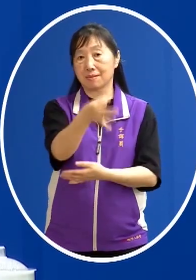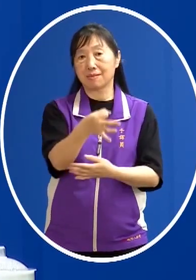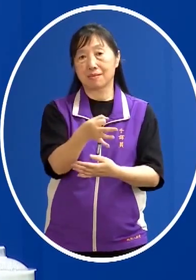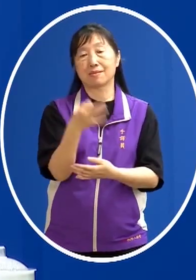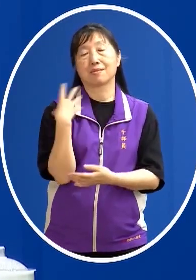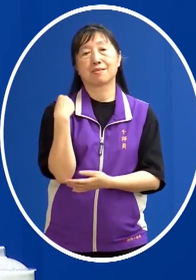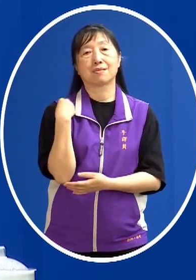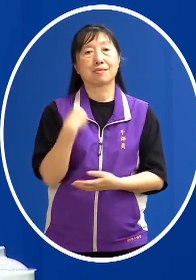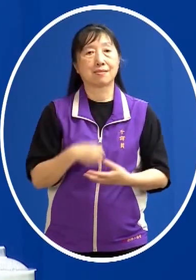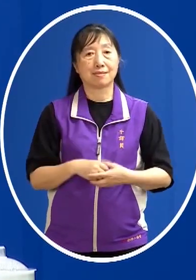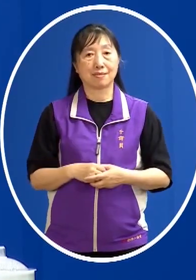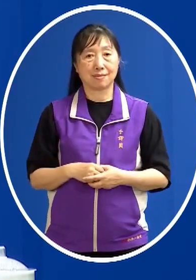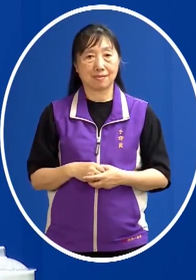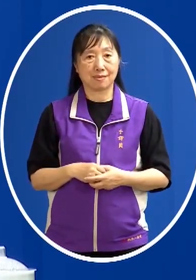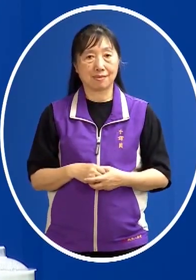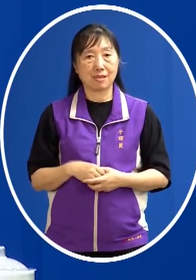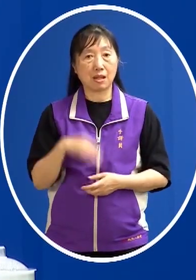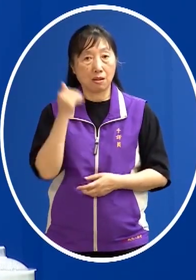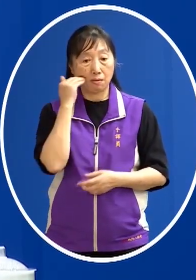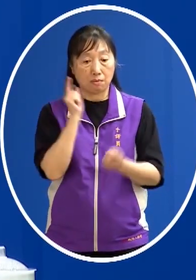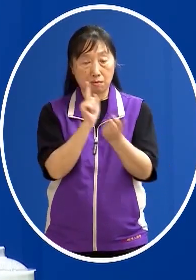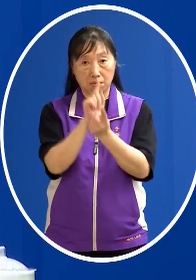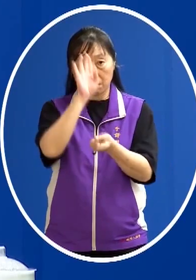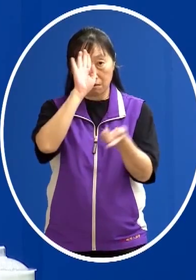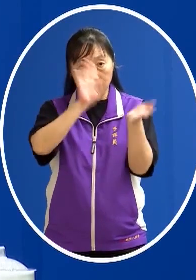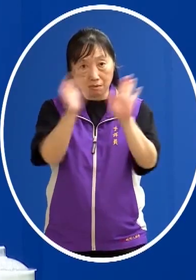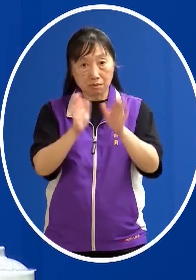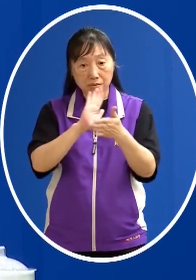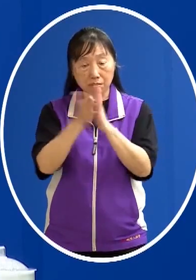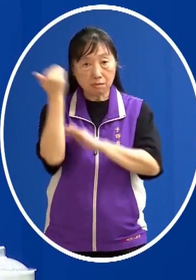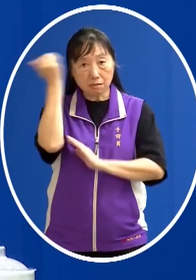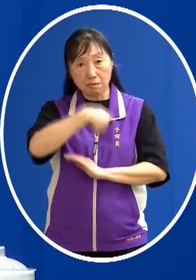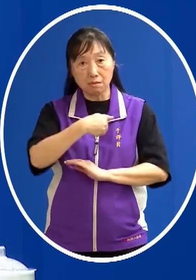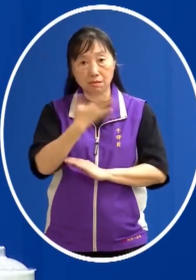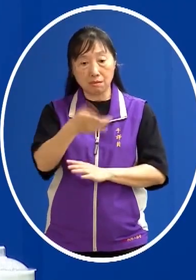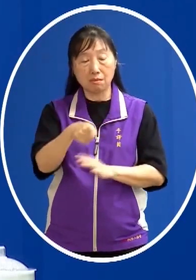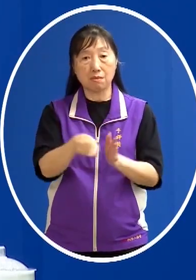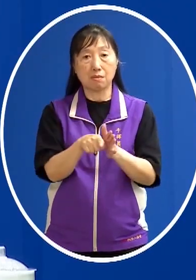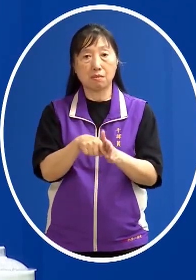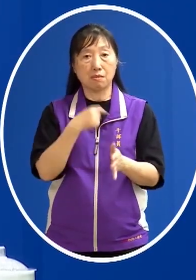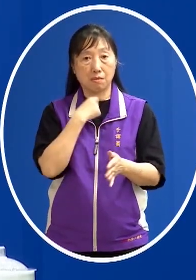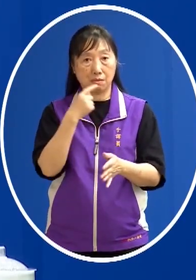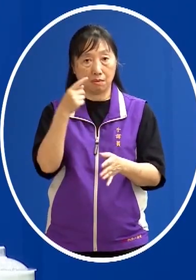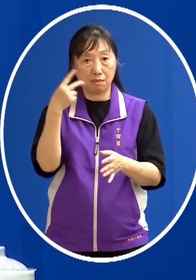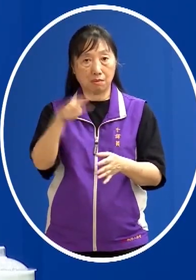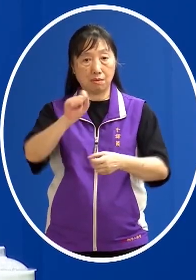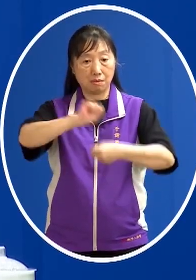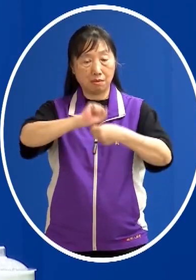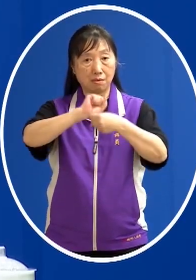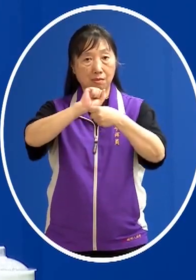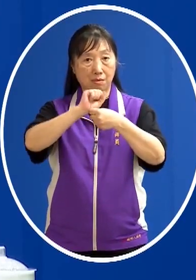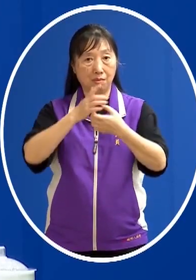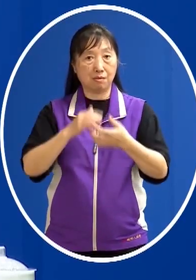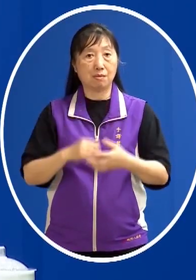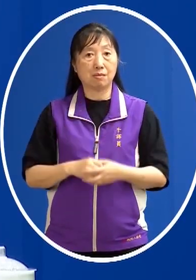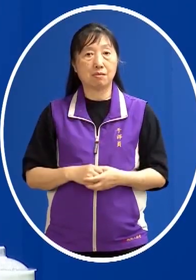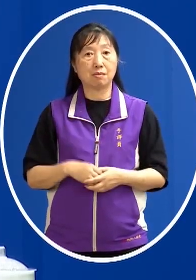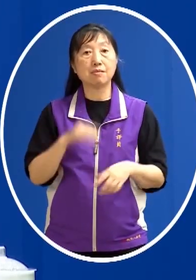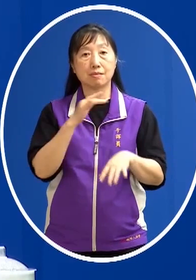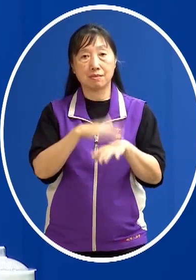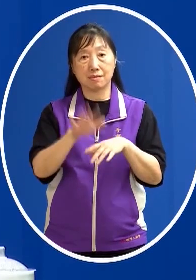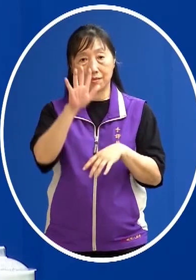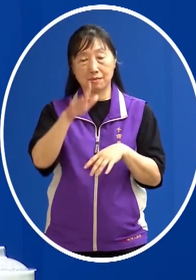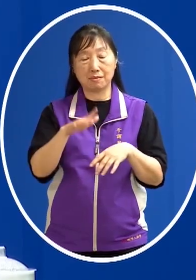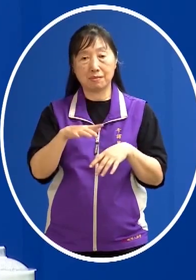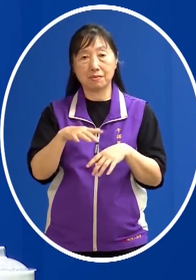到。那万一疫情有变化，定额征用量的量，我们会有弹